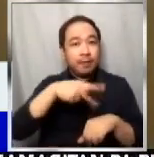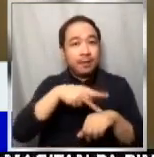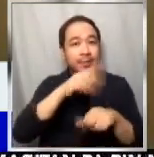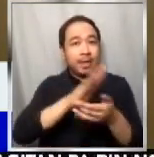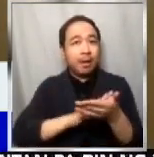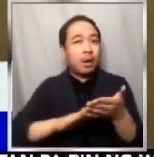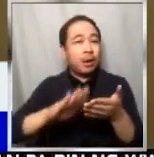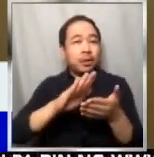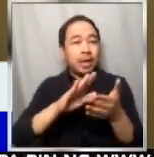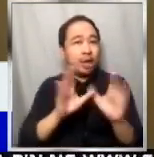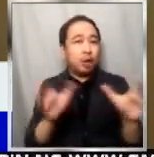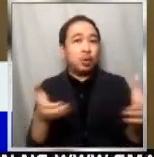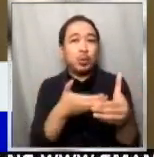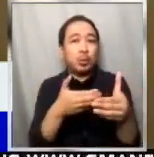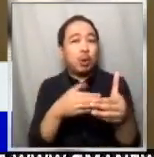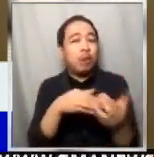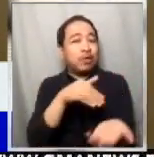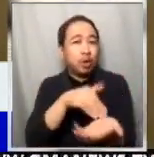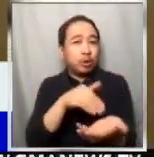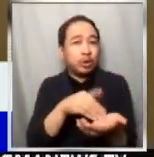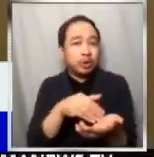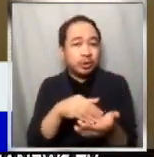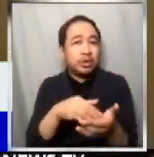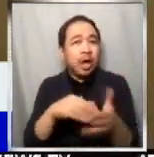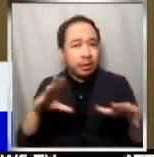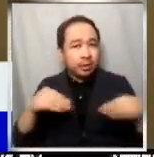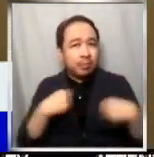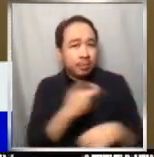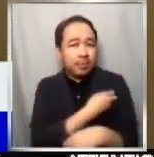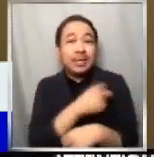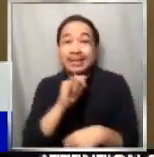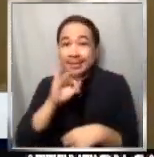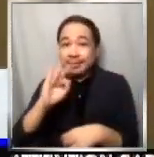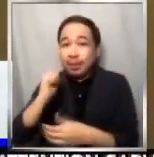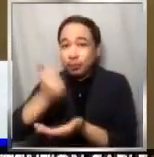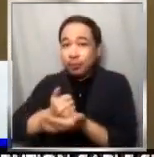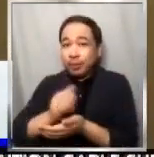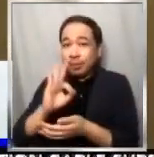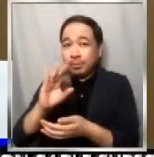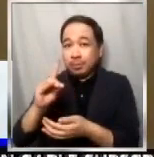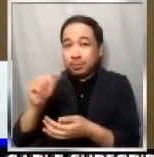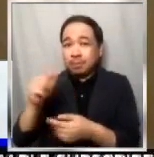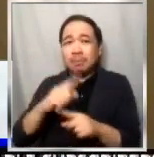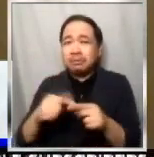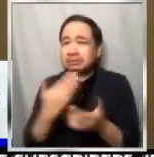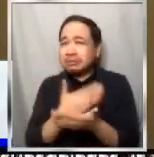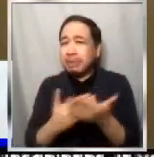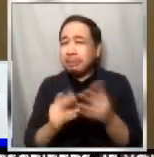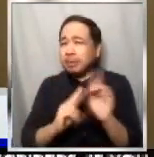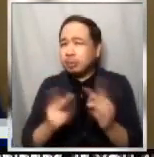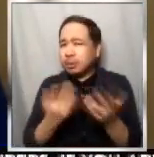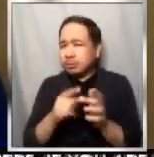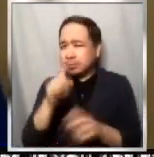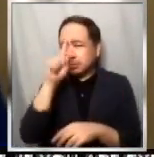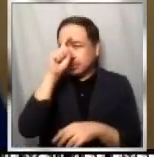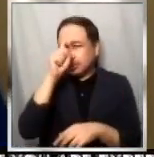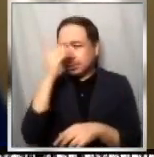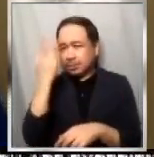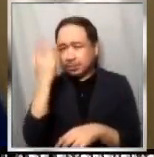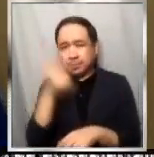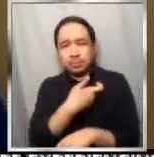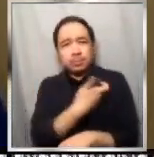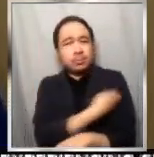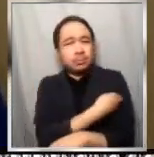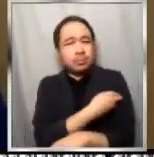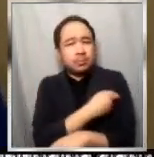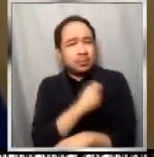kung aprobado naman ito ng FDA. Pero baka raw magtaka ang ilan nating mga kababayan kung bakit ang bakuna na hindi ibibigay sa